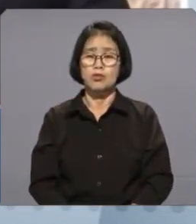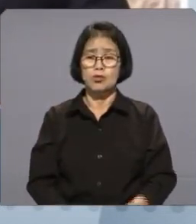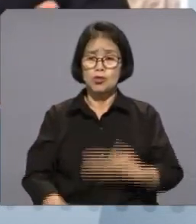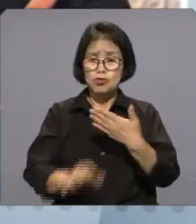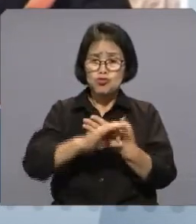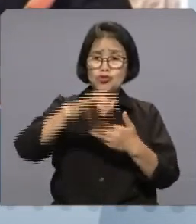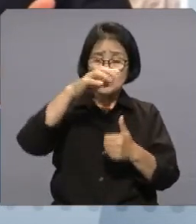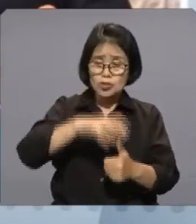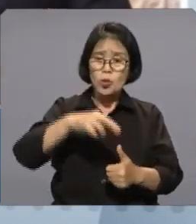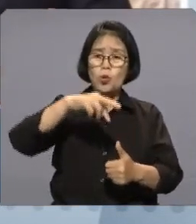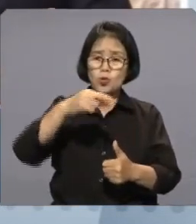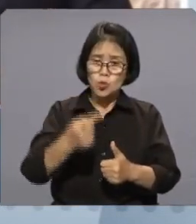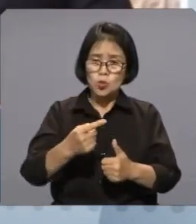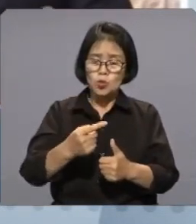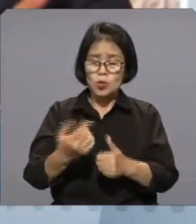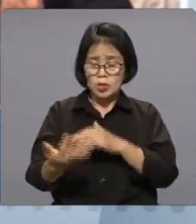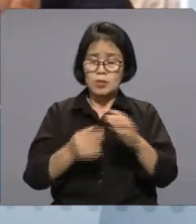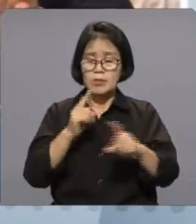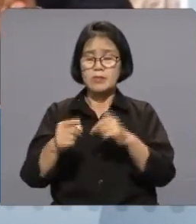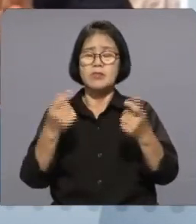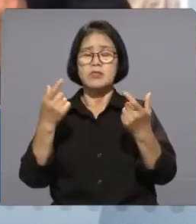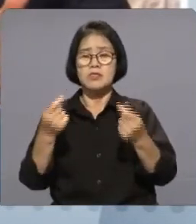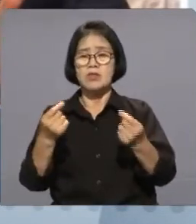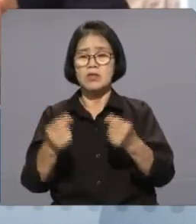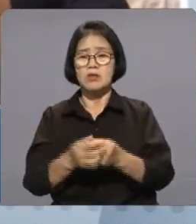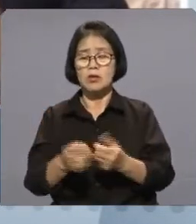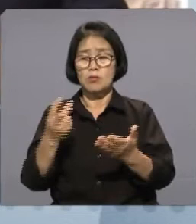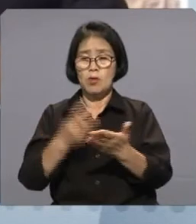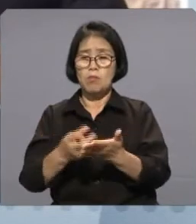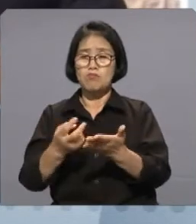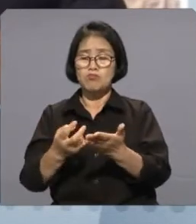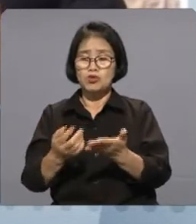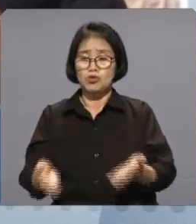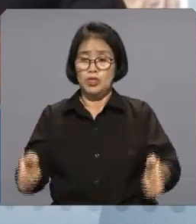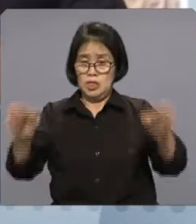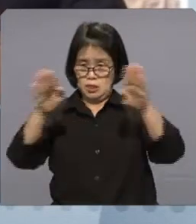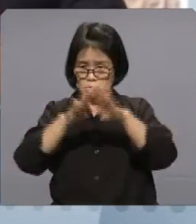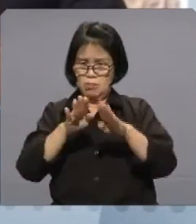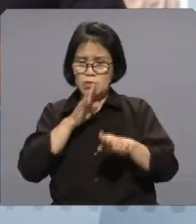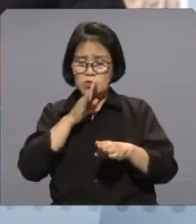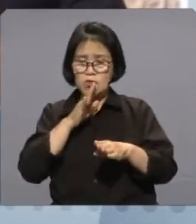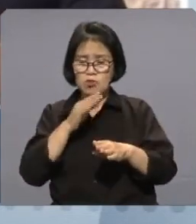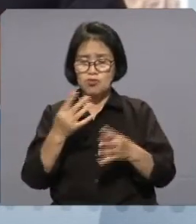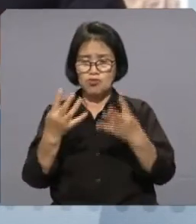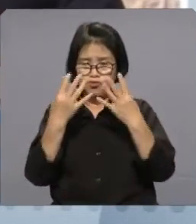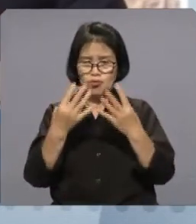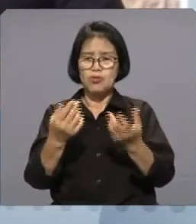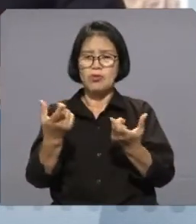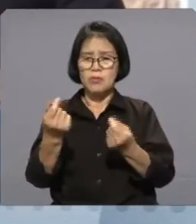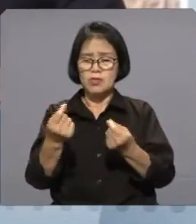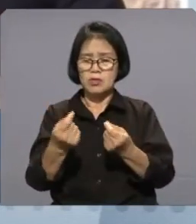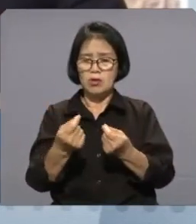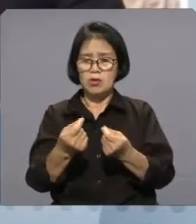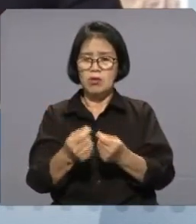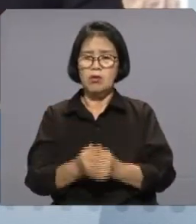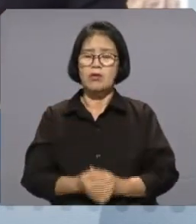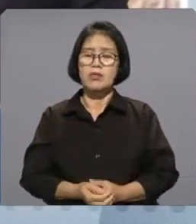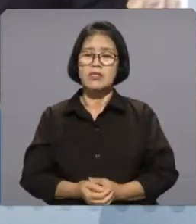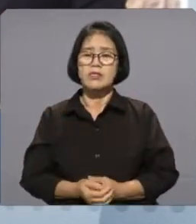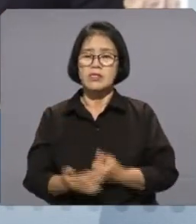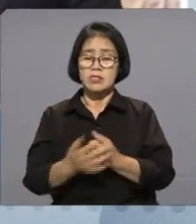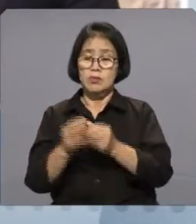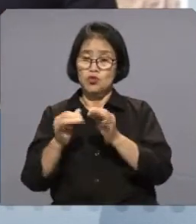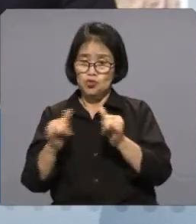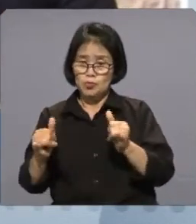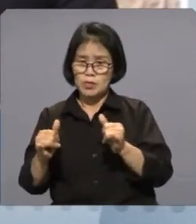하더라도 아까 말씀드린 것처럼 법무부의 법무시설이고 수용시설이고 교정시설입니다. 네.